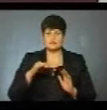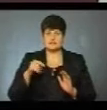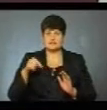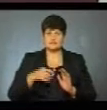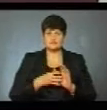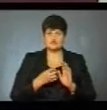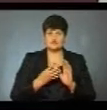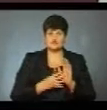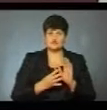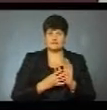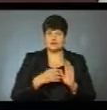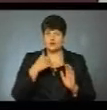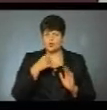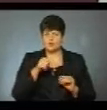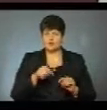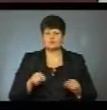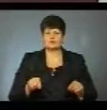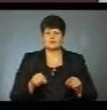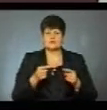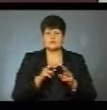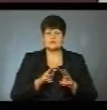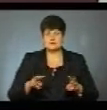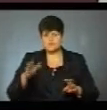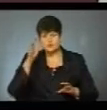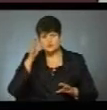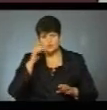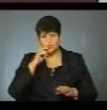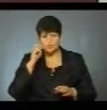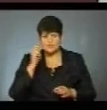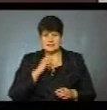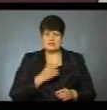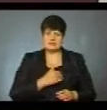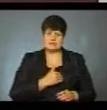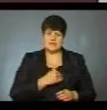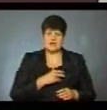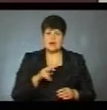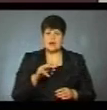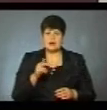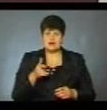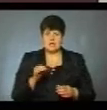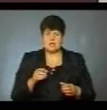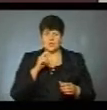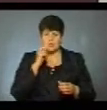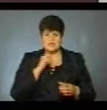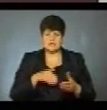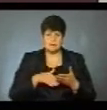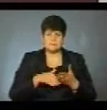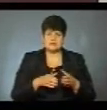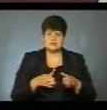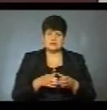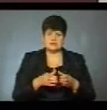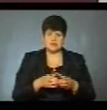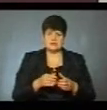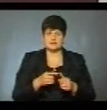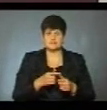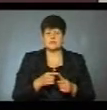листопада 1999 року. Його започаткувало Міністерство освіти України з ініціативи Ліги українських меценатів та освітньої фундації імені